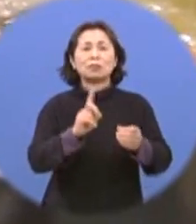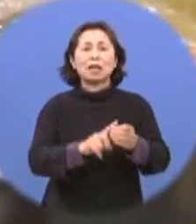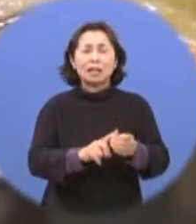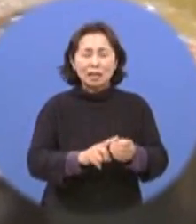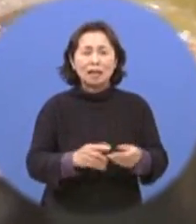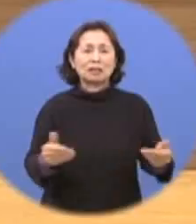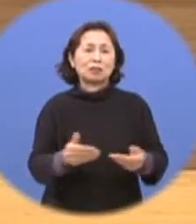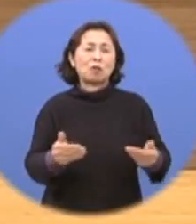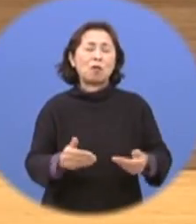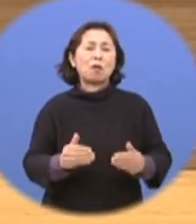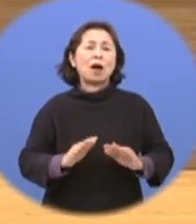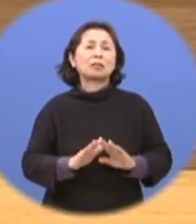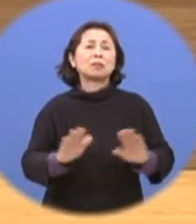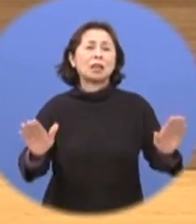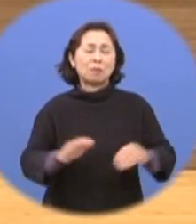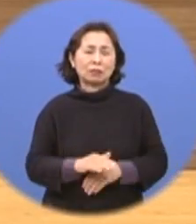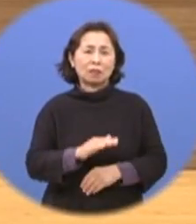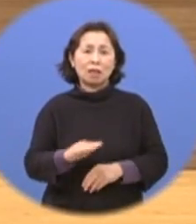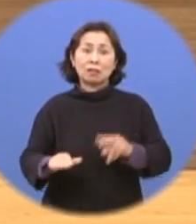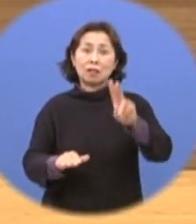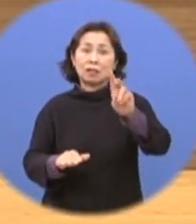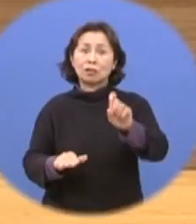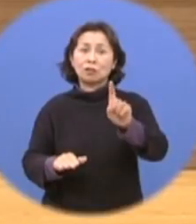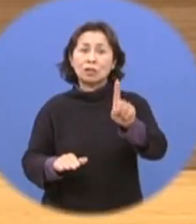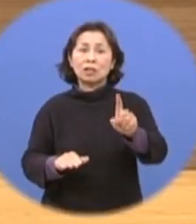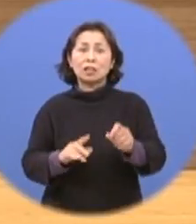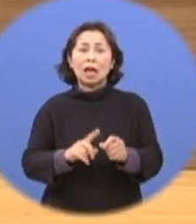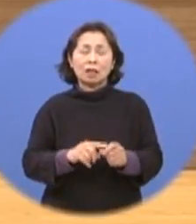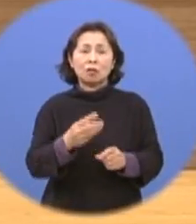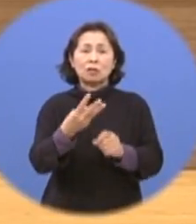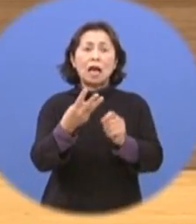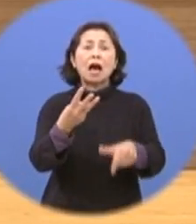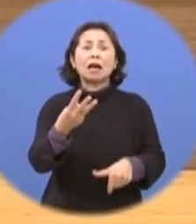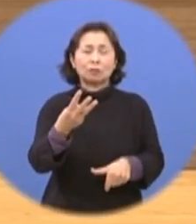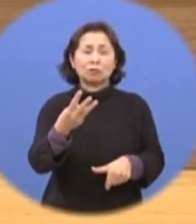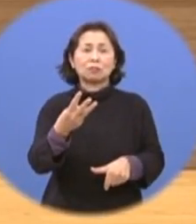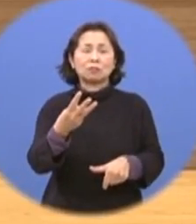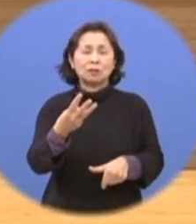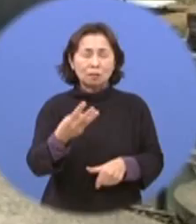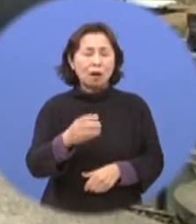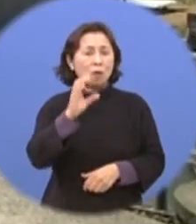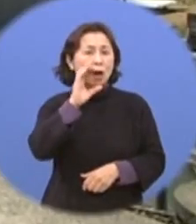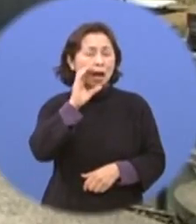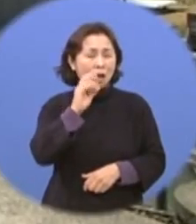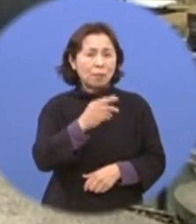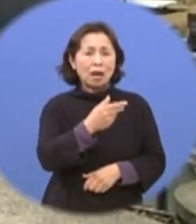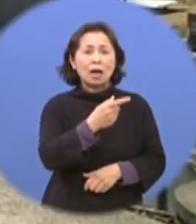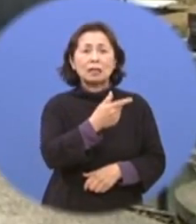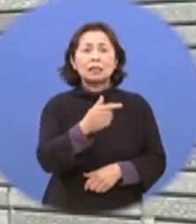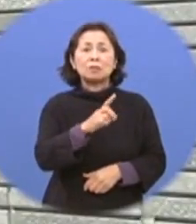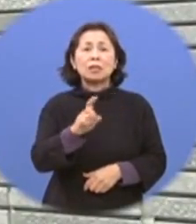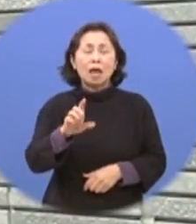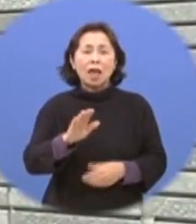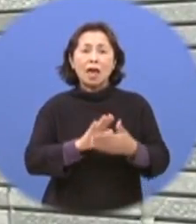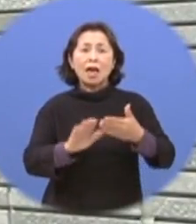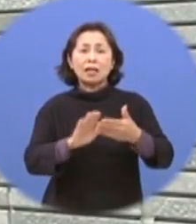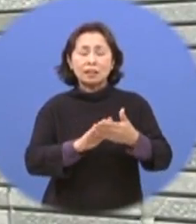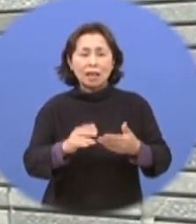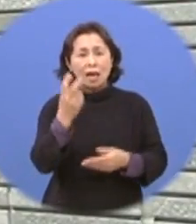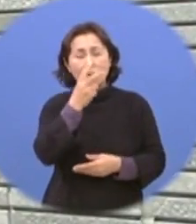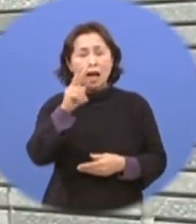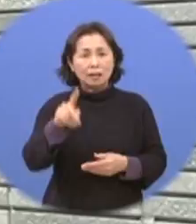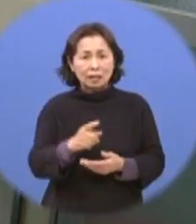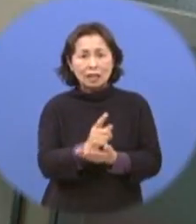平成21年の3月には和歌山 gbaの衛生管理ガイドラインそして26年1月には